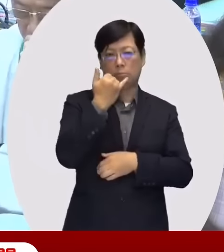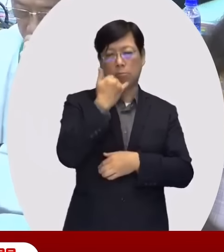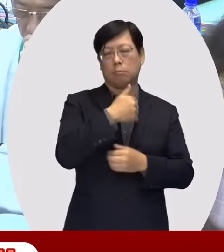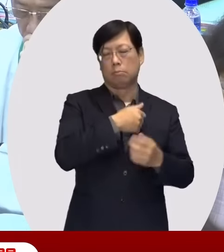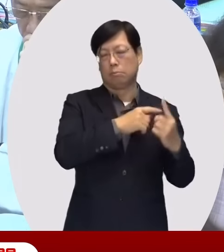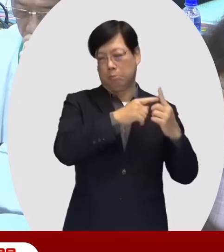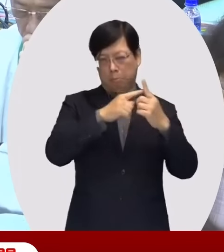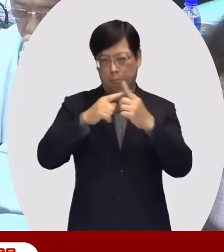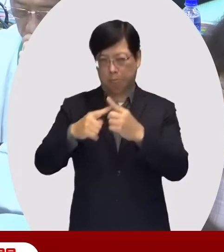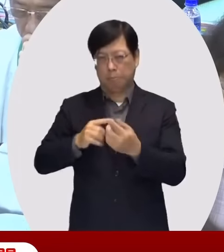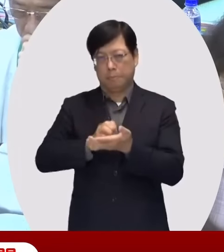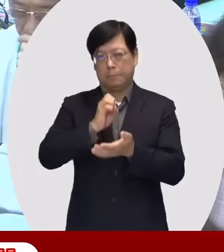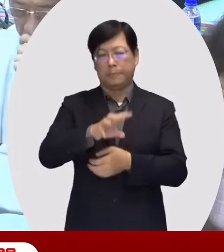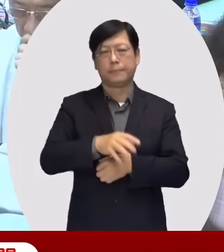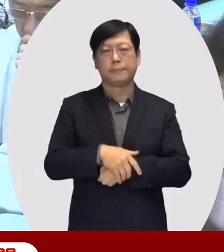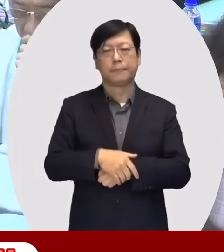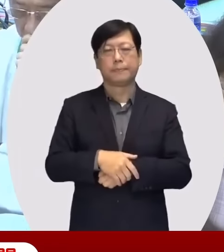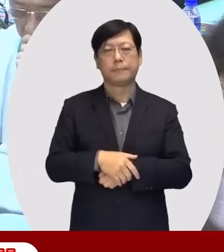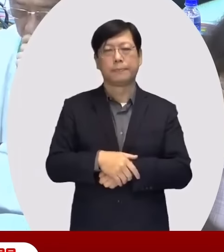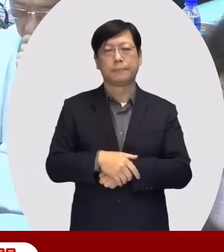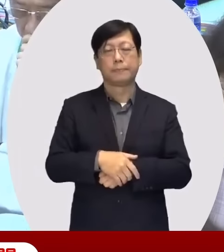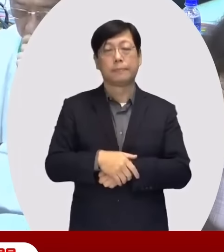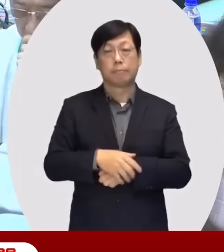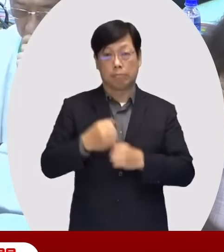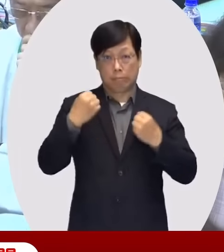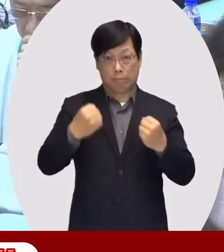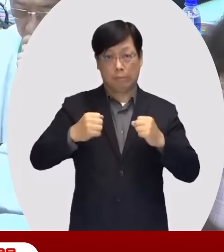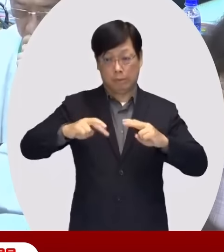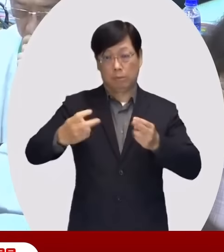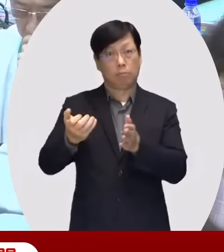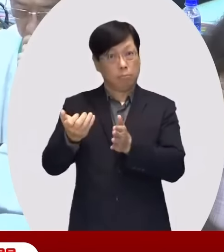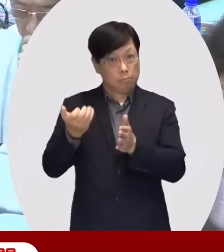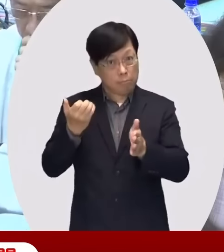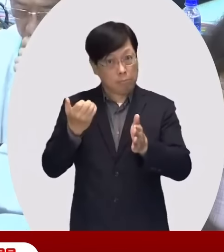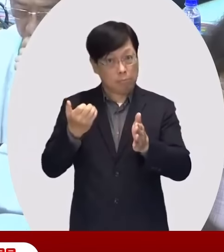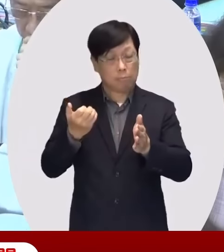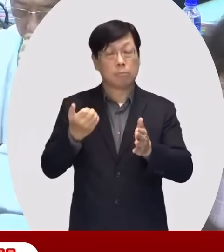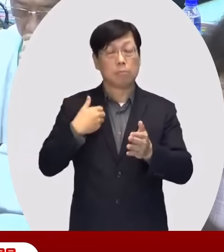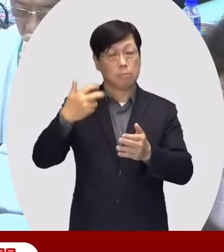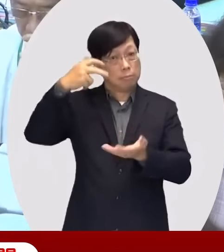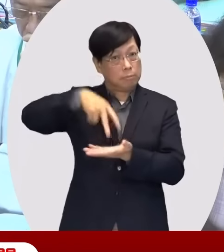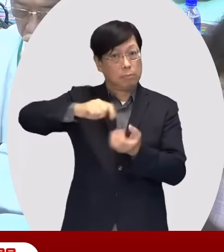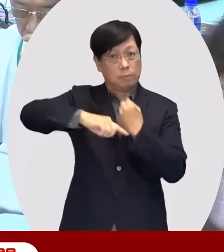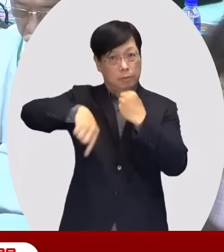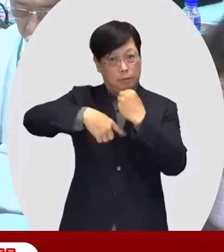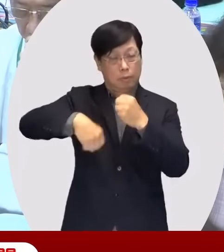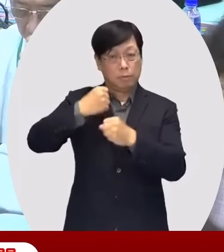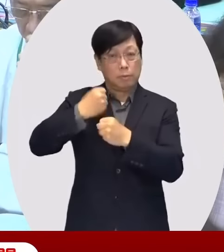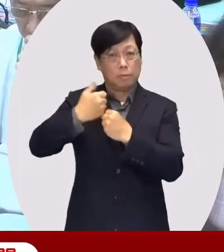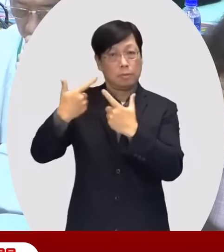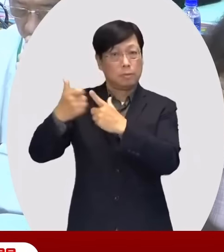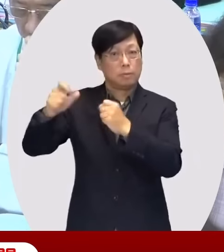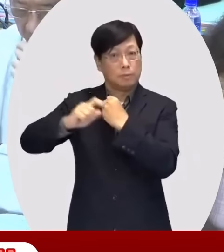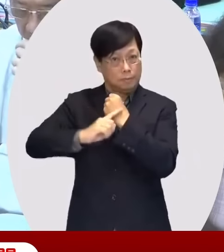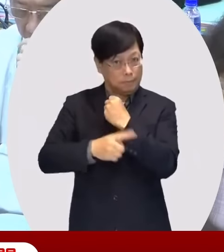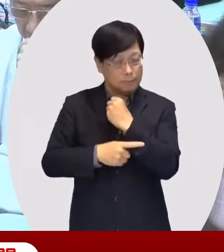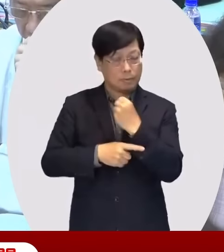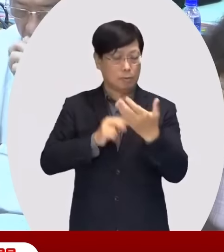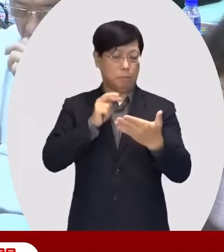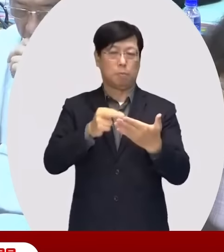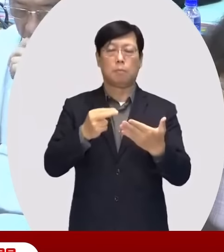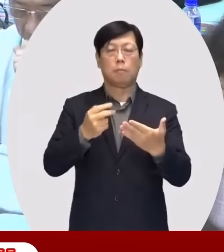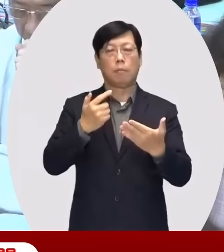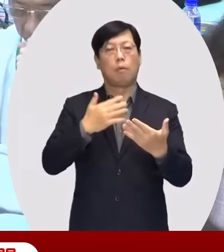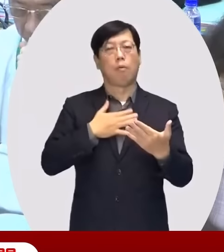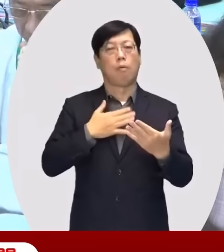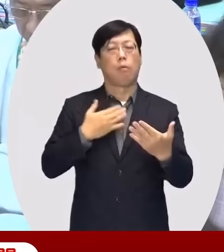够到立法院来进行国情报告。从修正前的立法院职权行使法的规范，可以